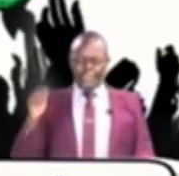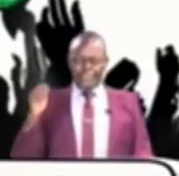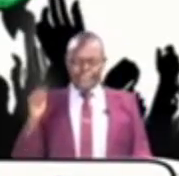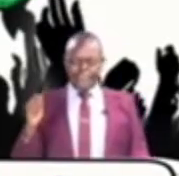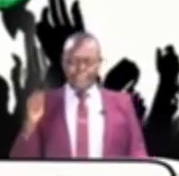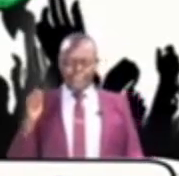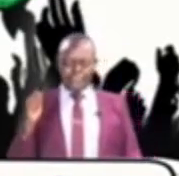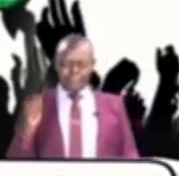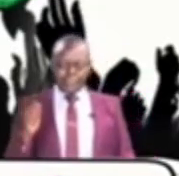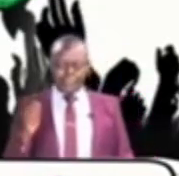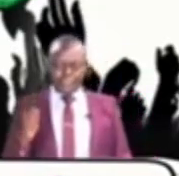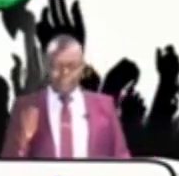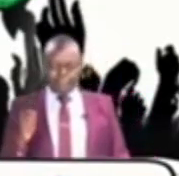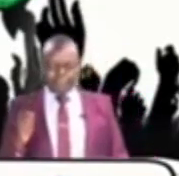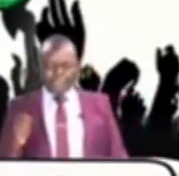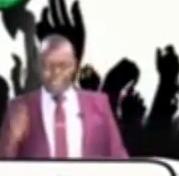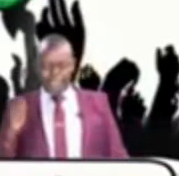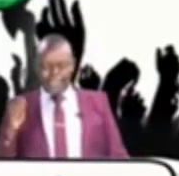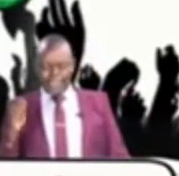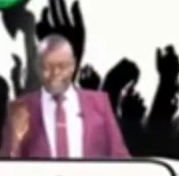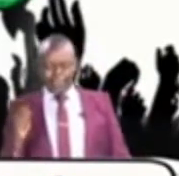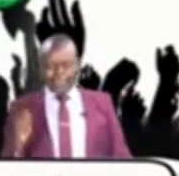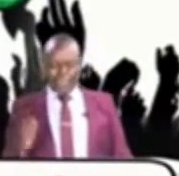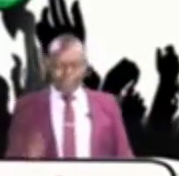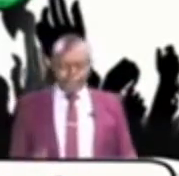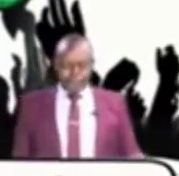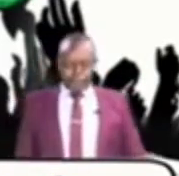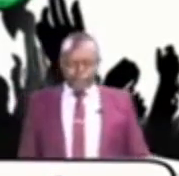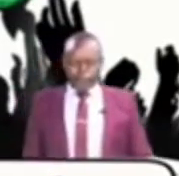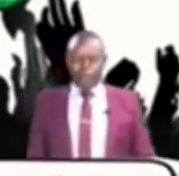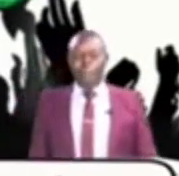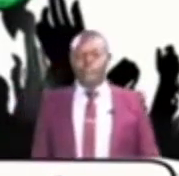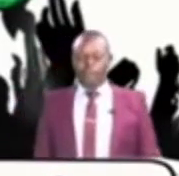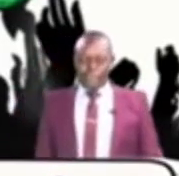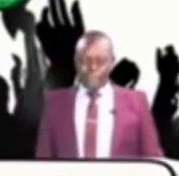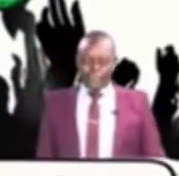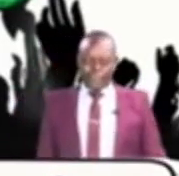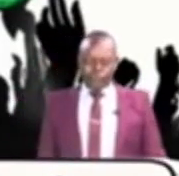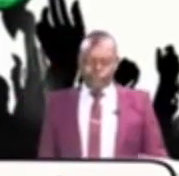in Jesus' mighty name. Amen.